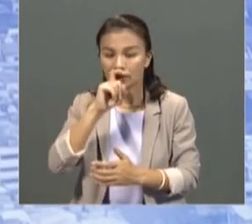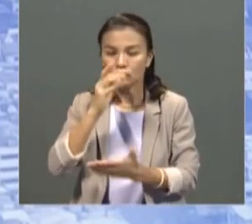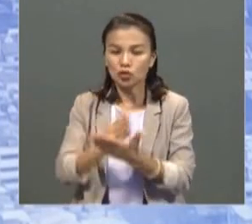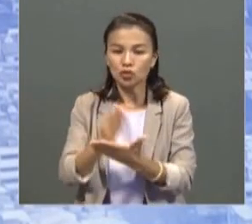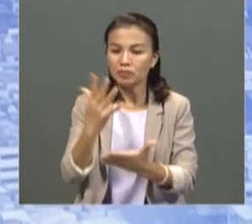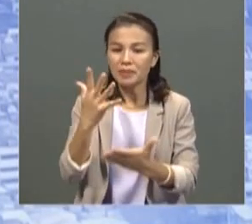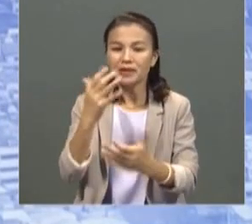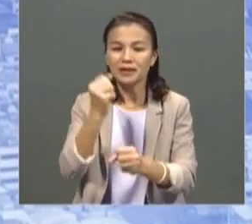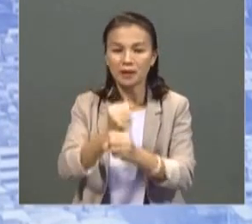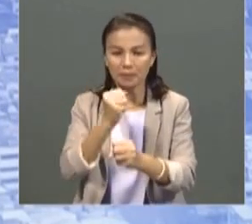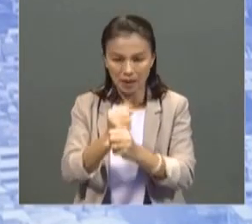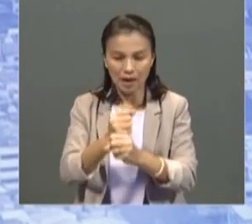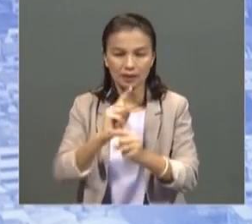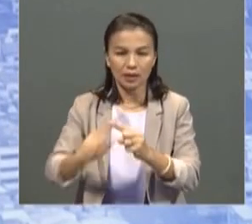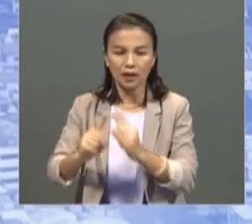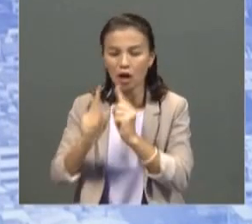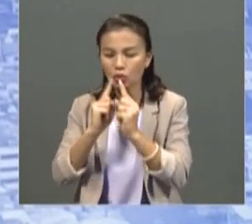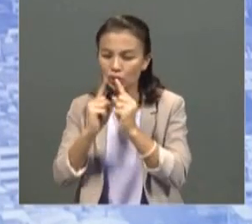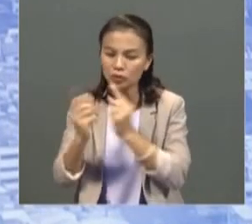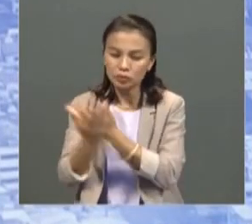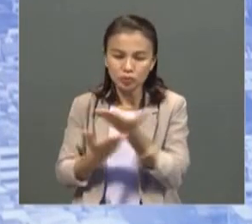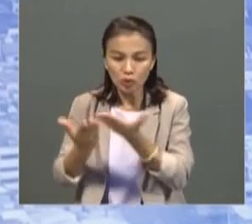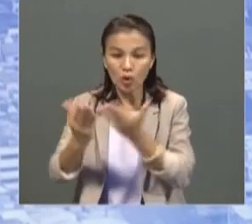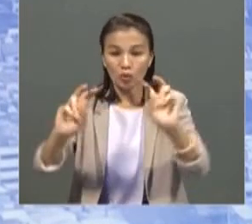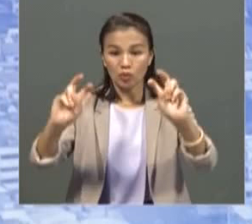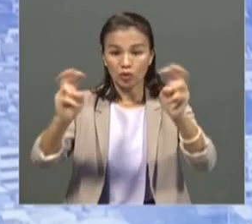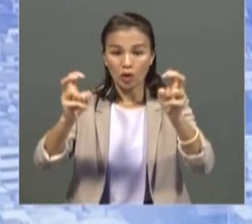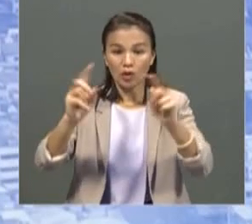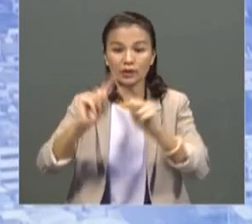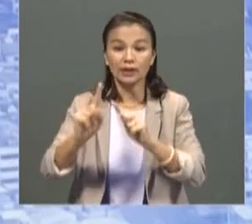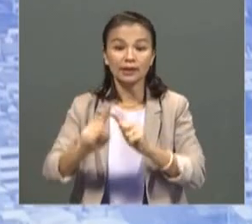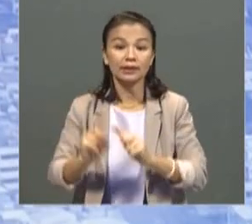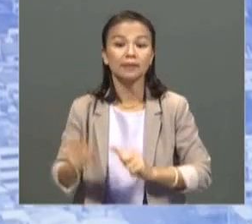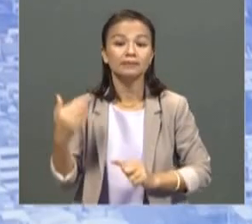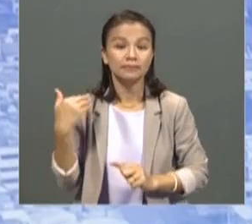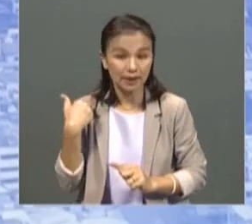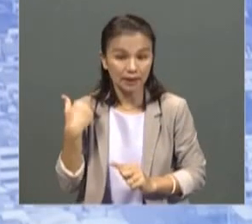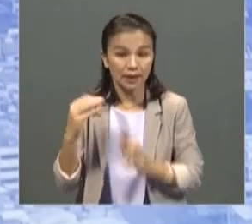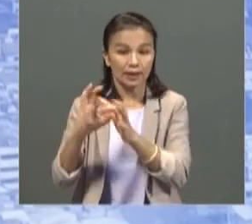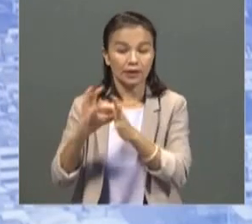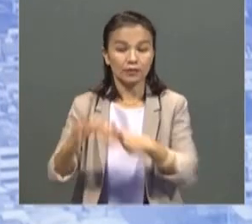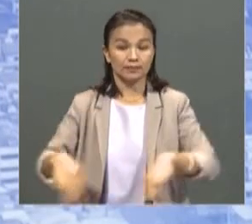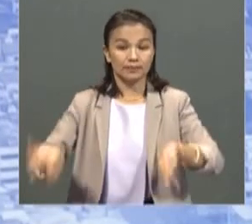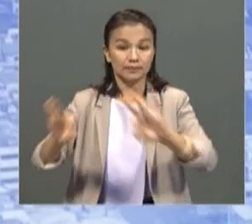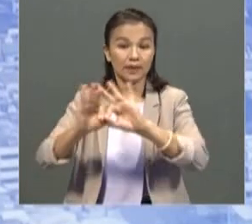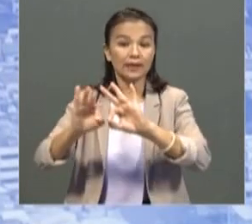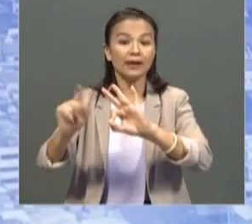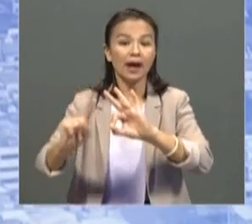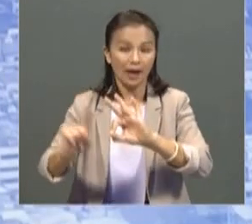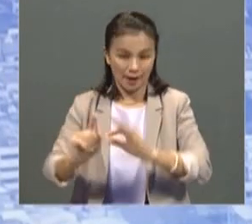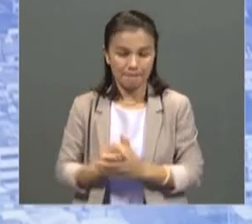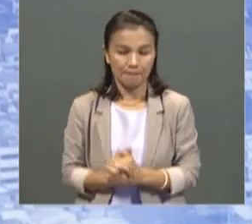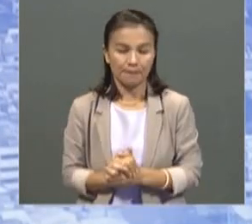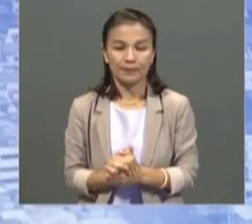จันโอรูปเยอะตู้รูปเยอะตัวละปนอดเกล้าจันโอซีวายมาสวยสั่นเลยจะนิ่งหนึ่งเลยจันโอรูมันน่าอยากบ้าบุ